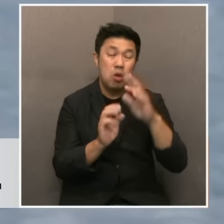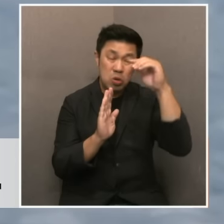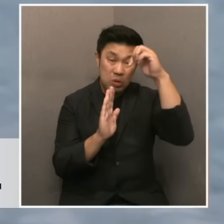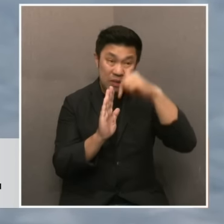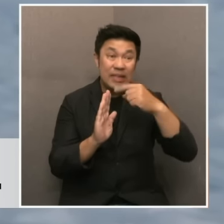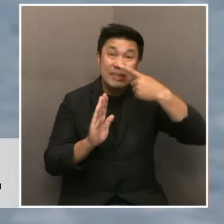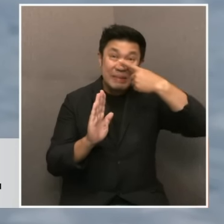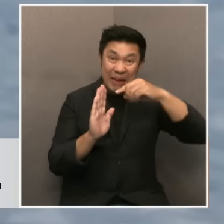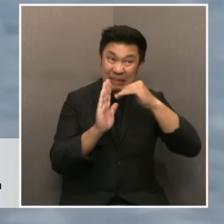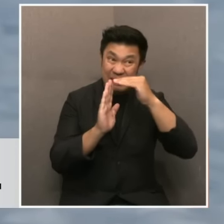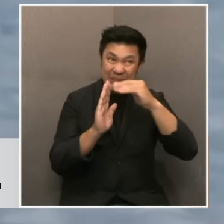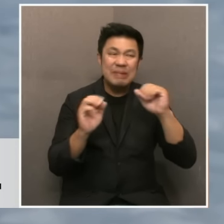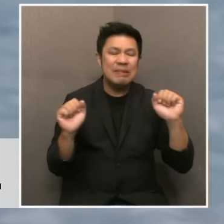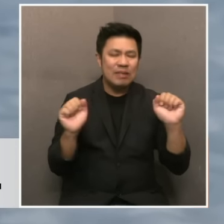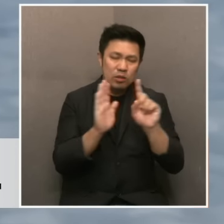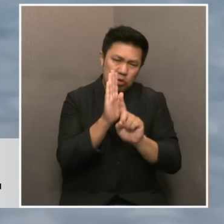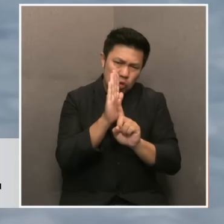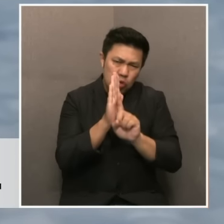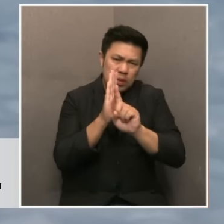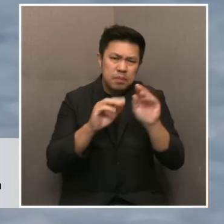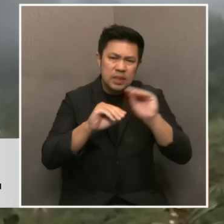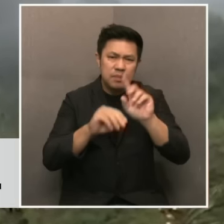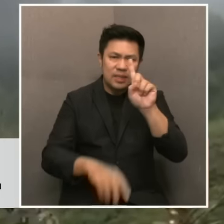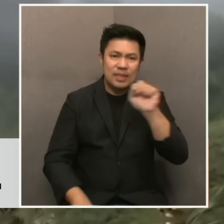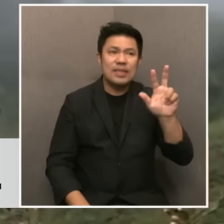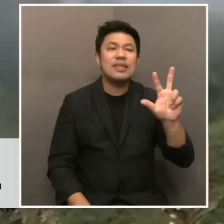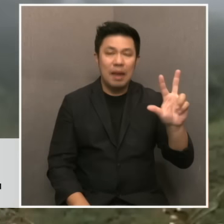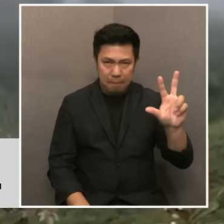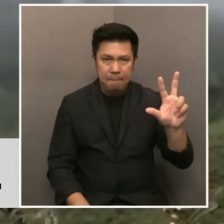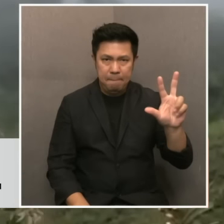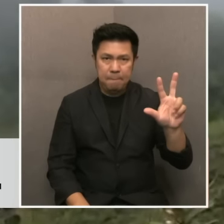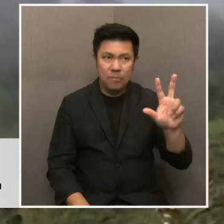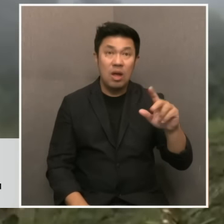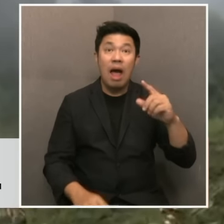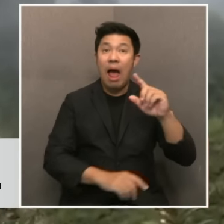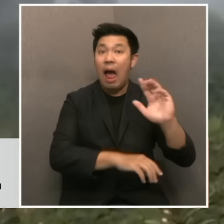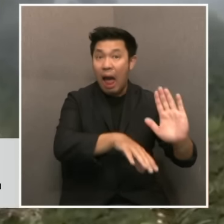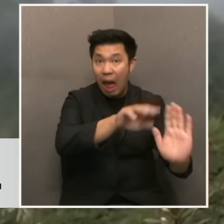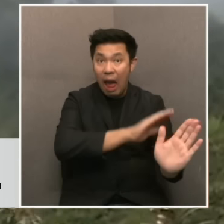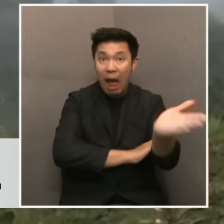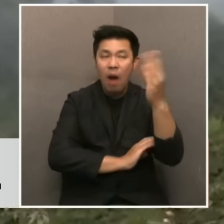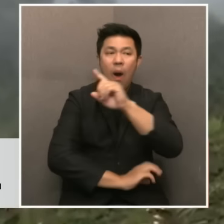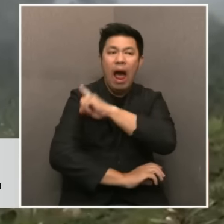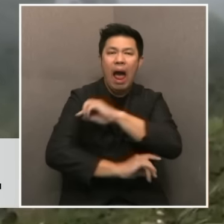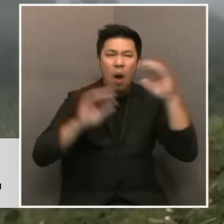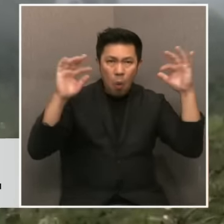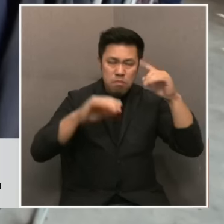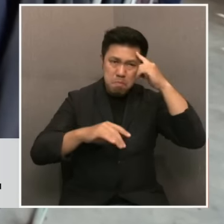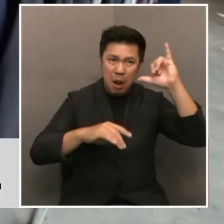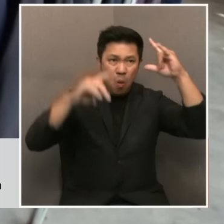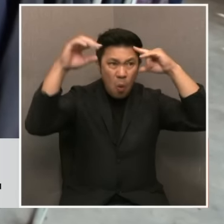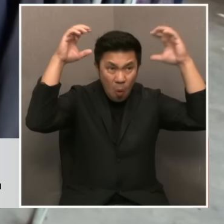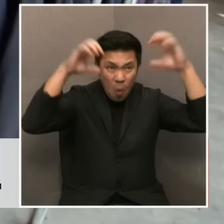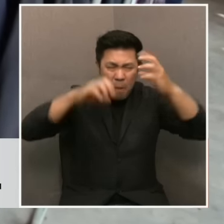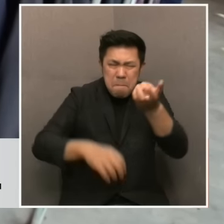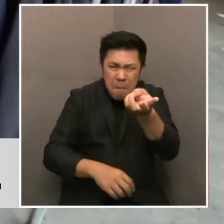เทศไยตอนมนมีอุหภูมิสูงขึ้น1-3 องงษาเซลเซีย์มี eraseucในตอนเช้า มีฝนเล็กน้อยบางแห่งในพธที่